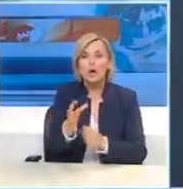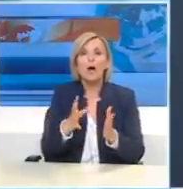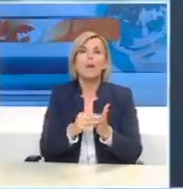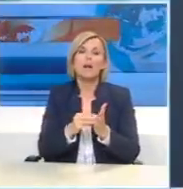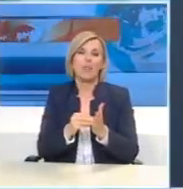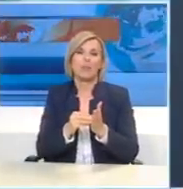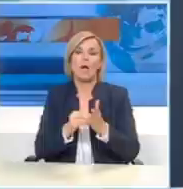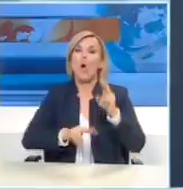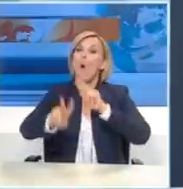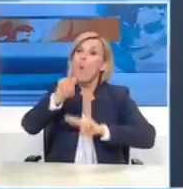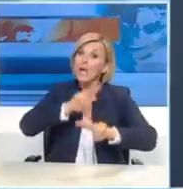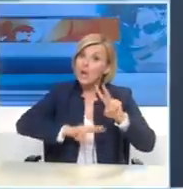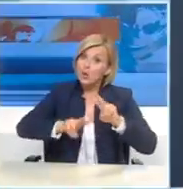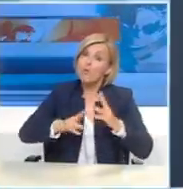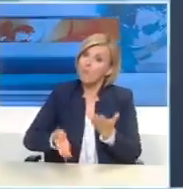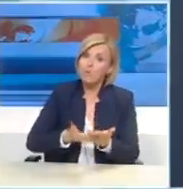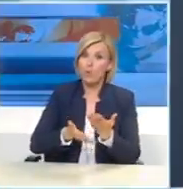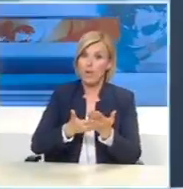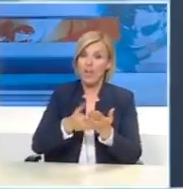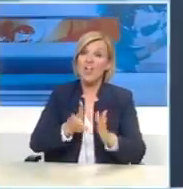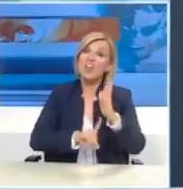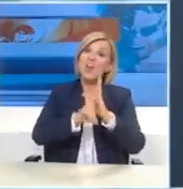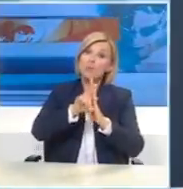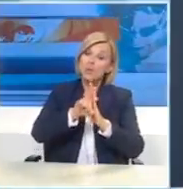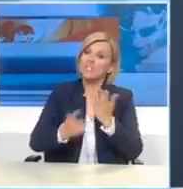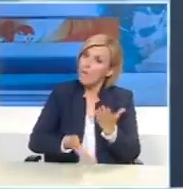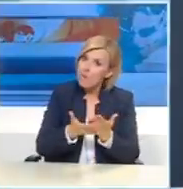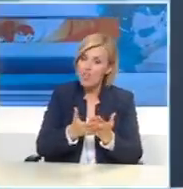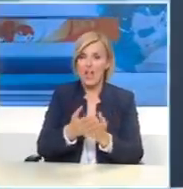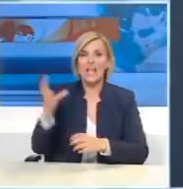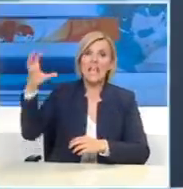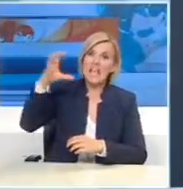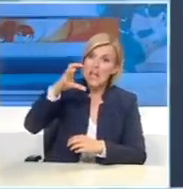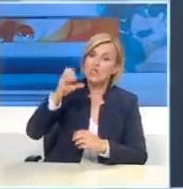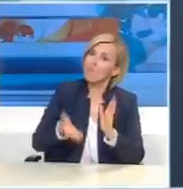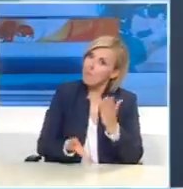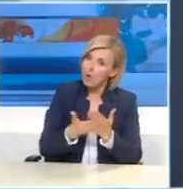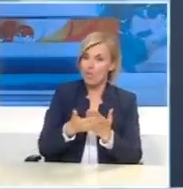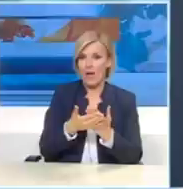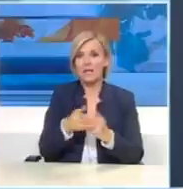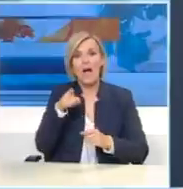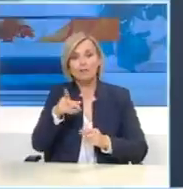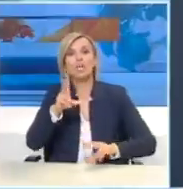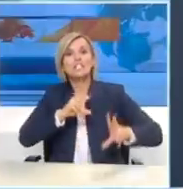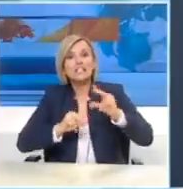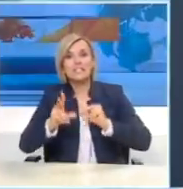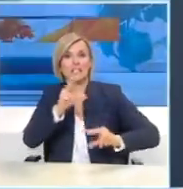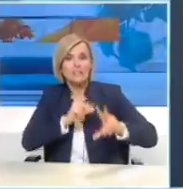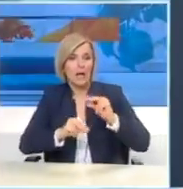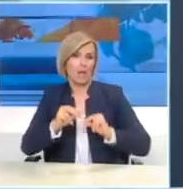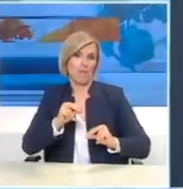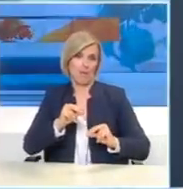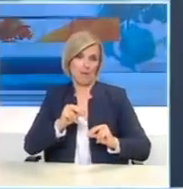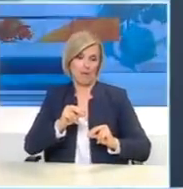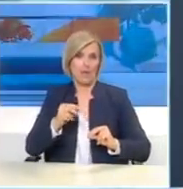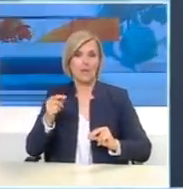κλιματικές παραμέτρους, στα σχολεία. Παρόλα αυτά, όλα είναι υποσυζήτηση. Βλέπετε ότι αυτή η στρατηγική υιοθετείται από κάποιες